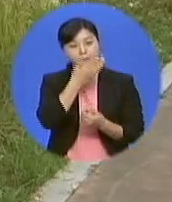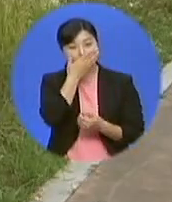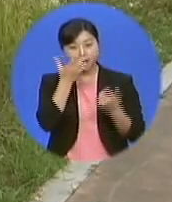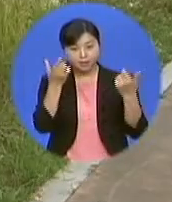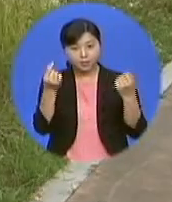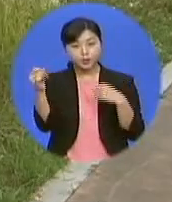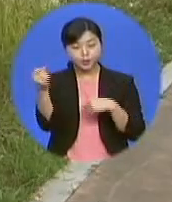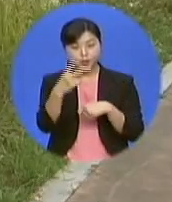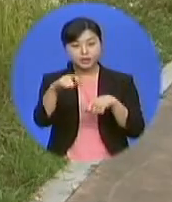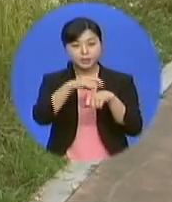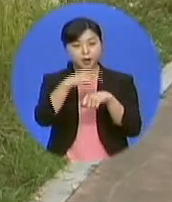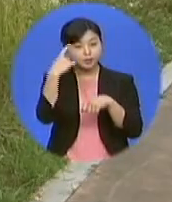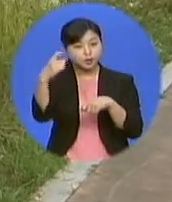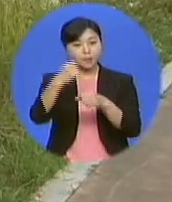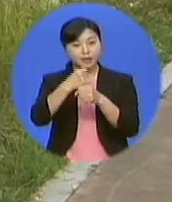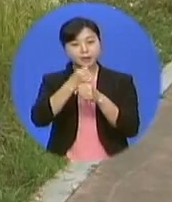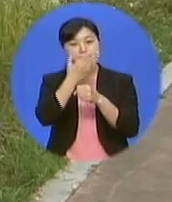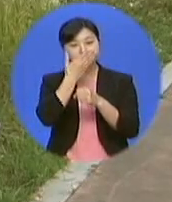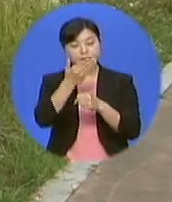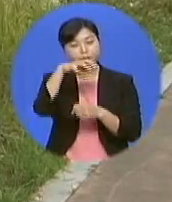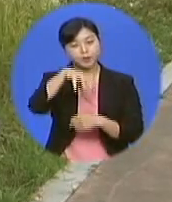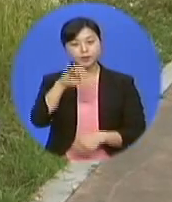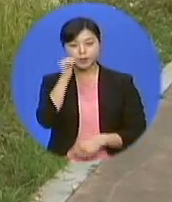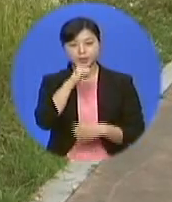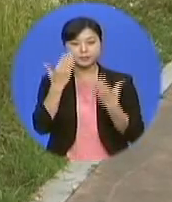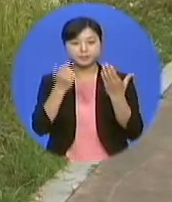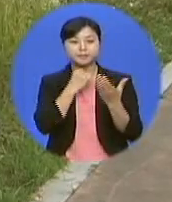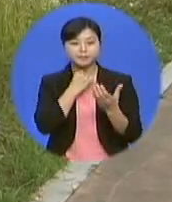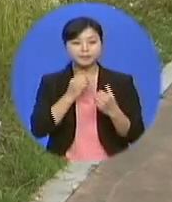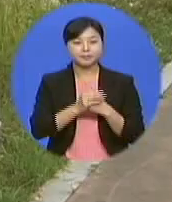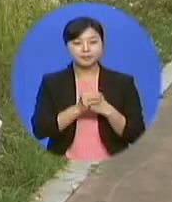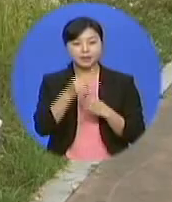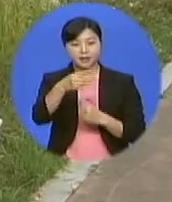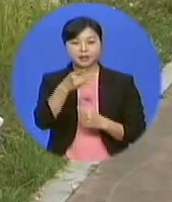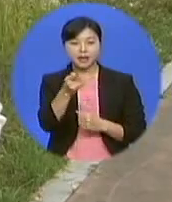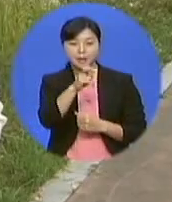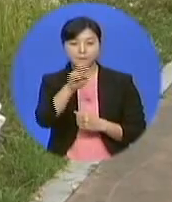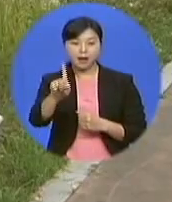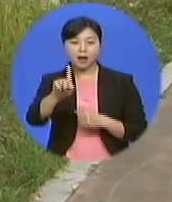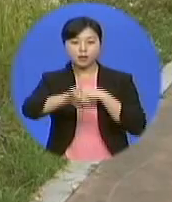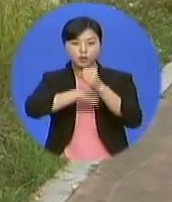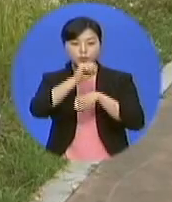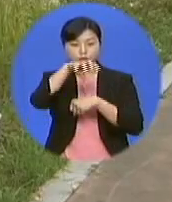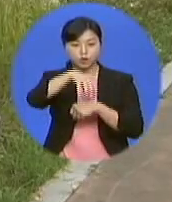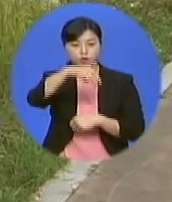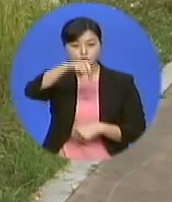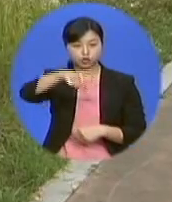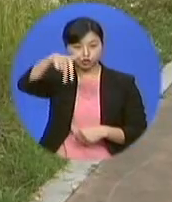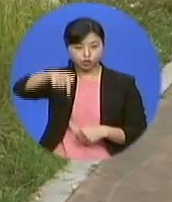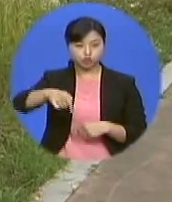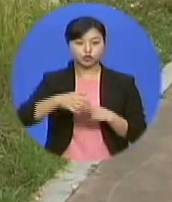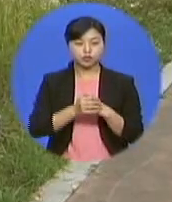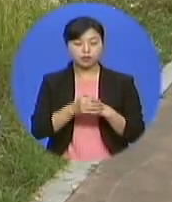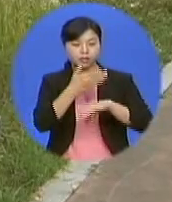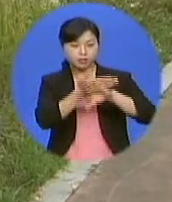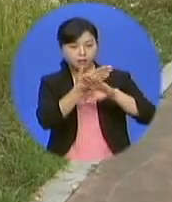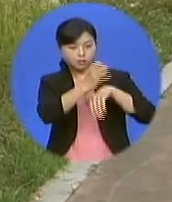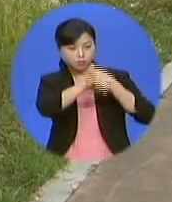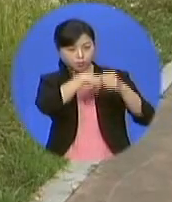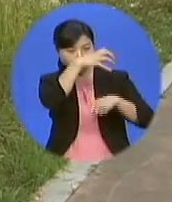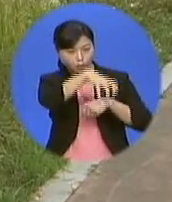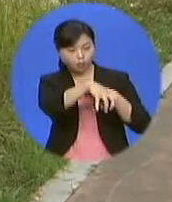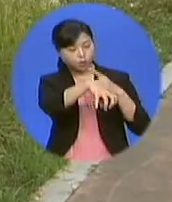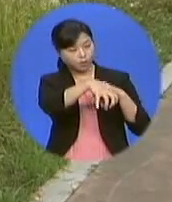있고 또 특별한 추억을 만들 수 있는 곳을 소개해드릴까 합니다. 바로 테마동물원 주주인데요. 이곳은 다른 동물원과는